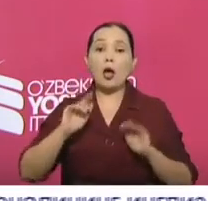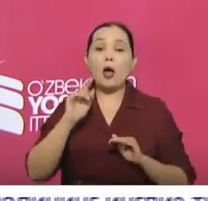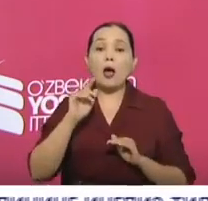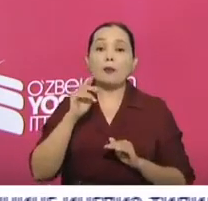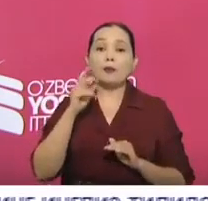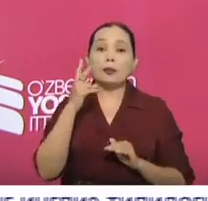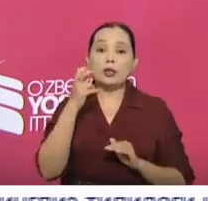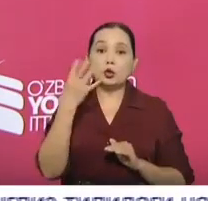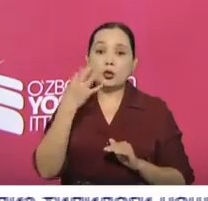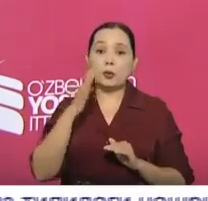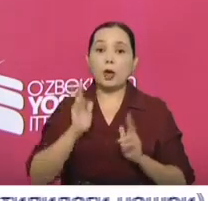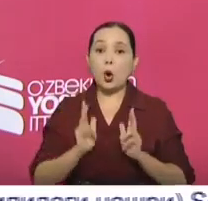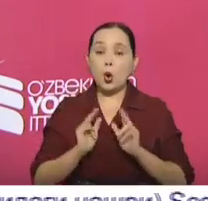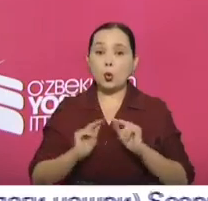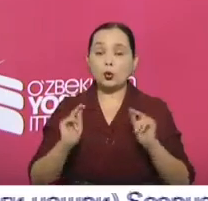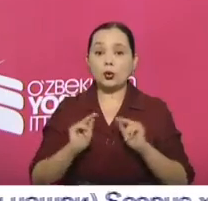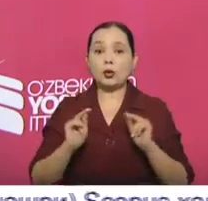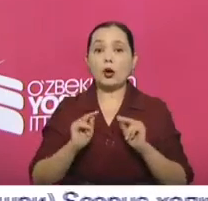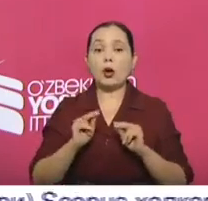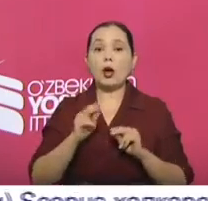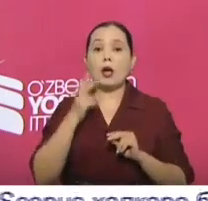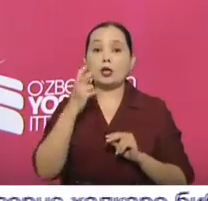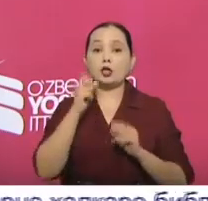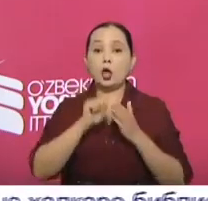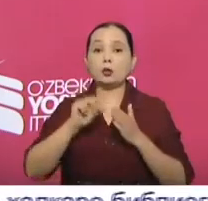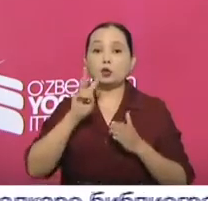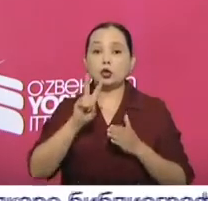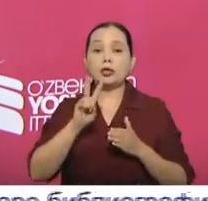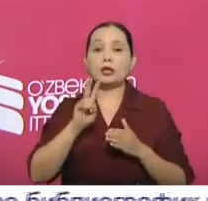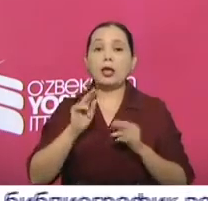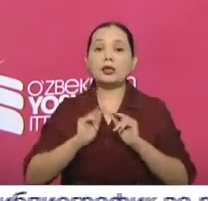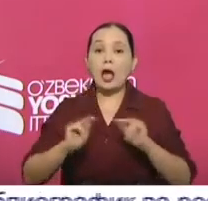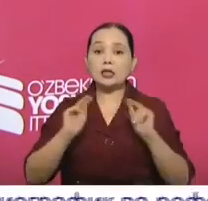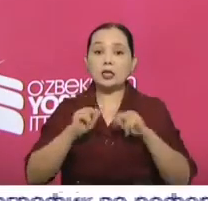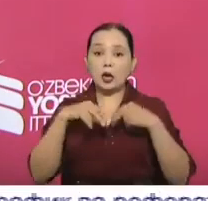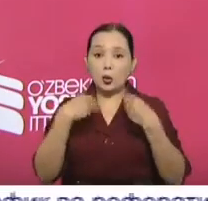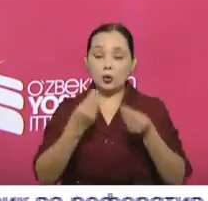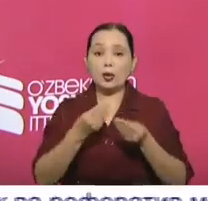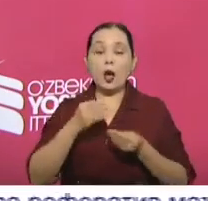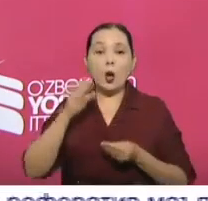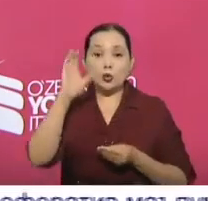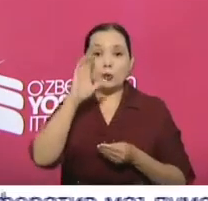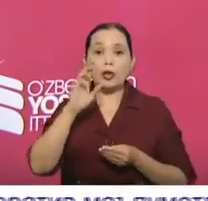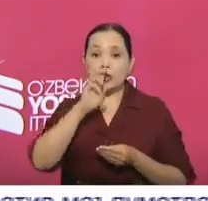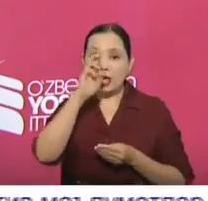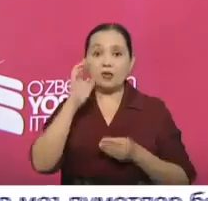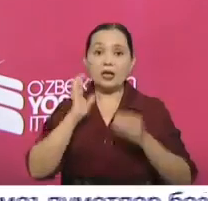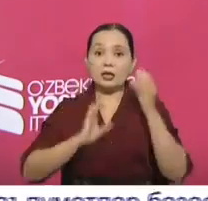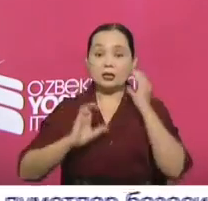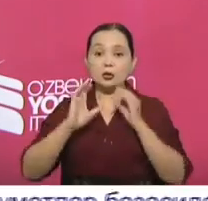та ўқитувчилар 262 та онлайн дарслар ўтказишмоқда. Ўзбекистон давлат санъат ва маданият